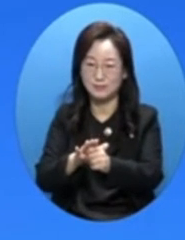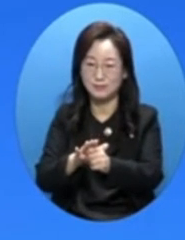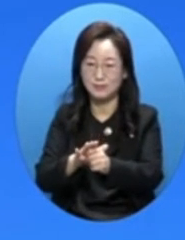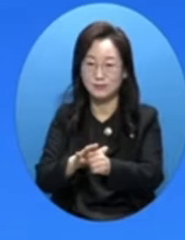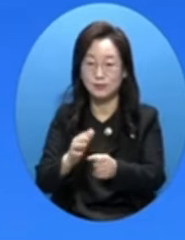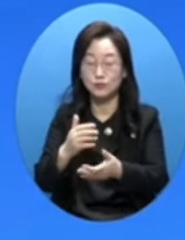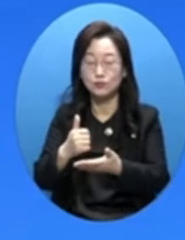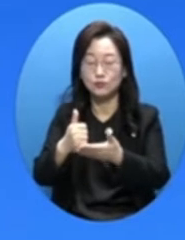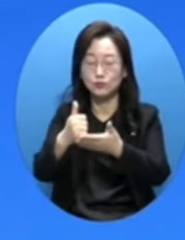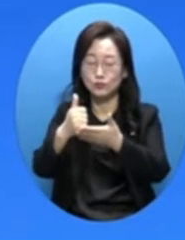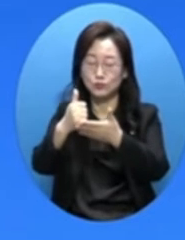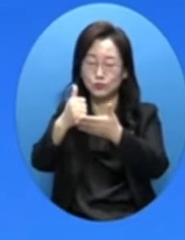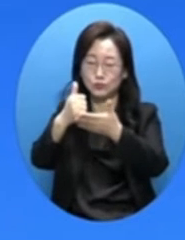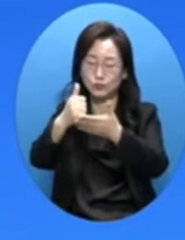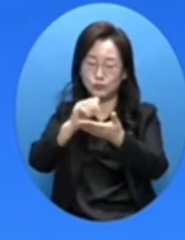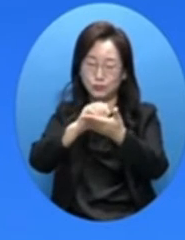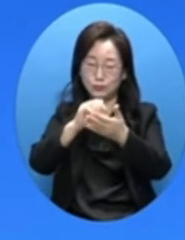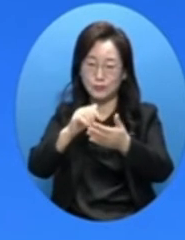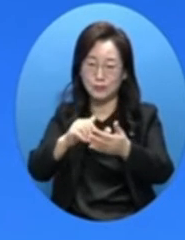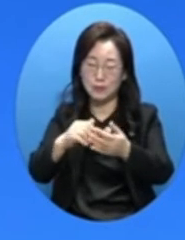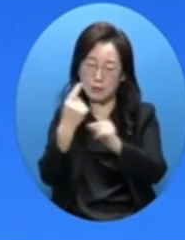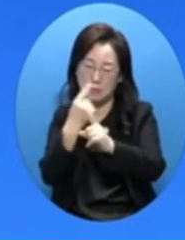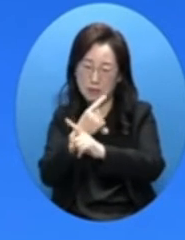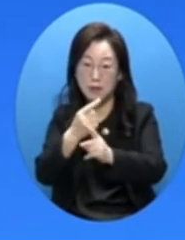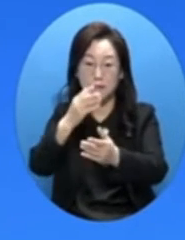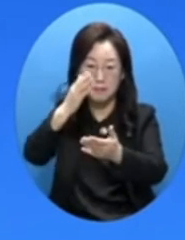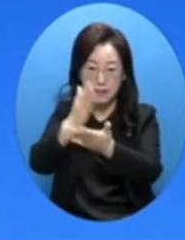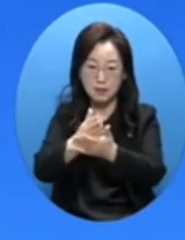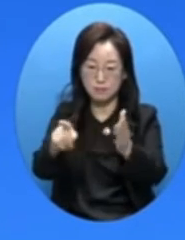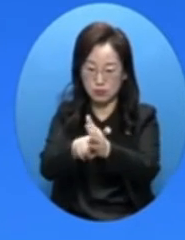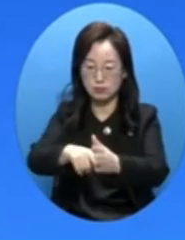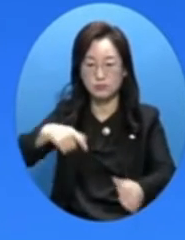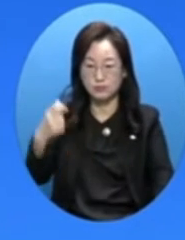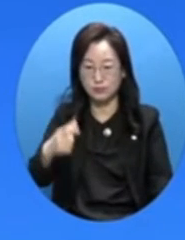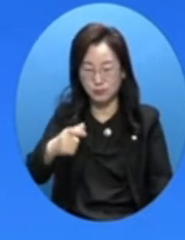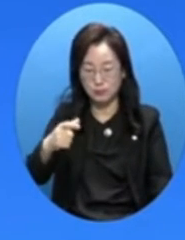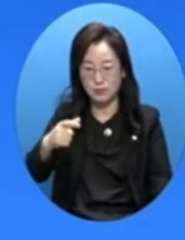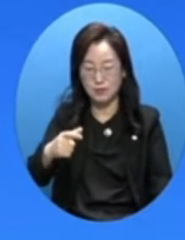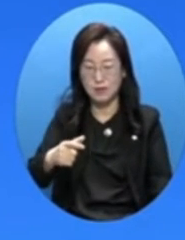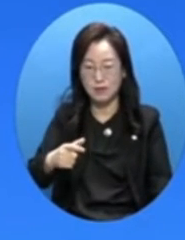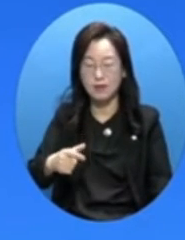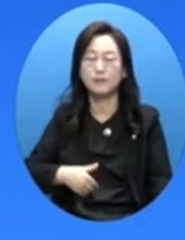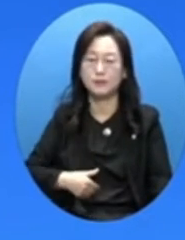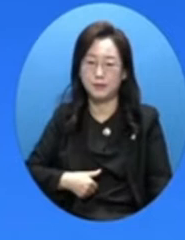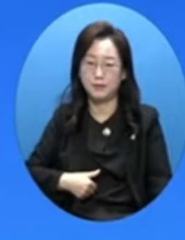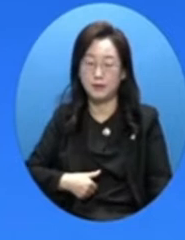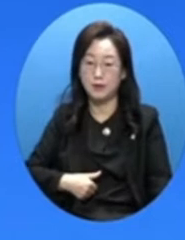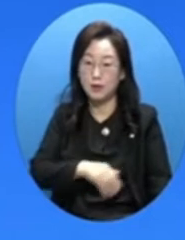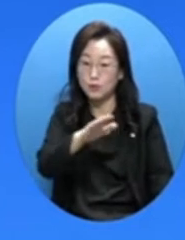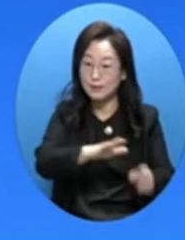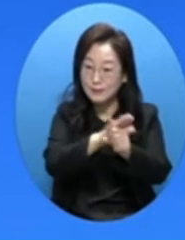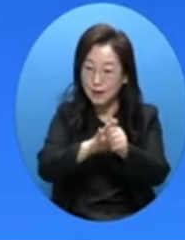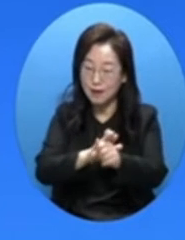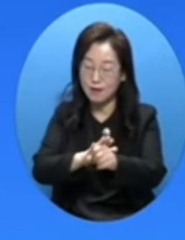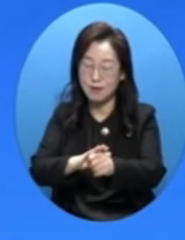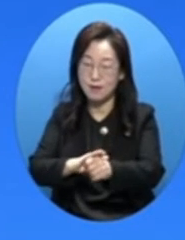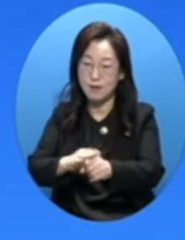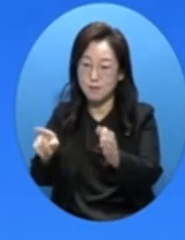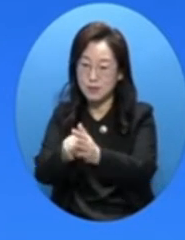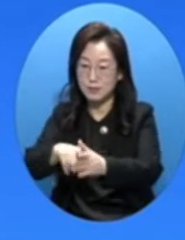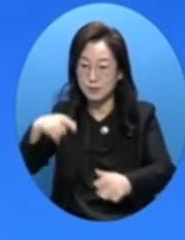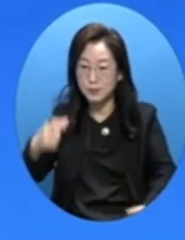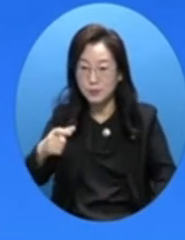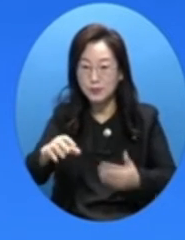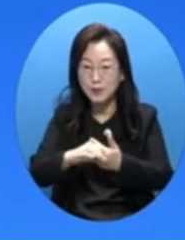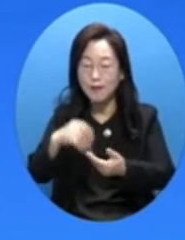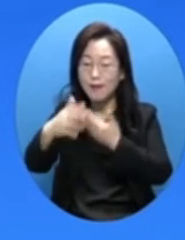주님을 향한 변찮은 믿음, 그 하나인 것입니다. 우리가 주님을 사랑하고 우리의 믿음이 변하지 않는 한 주님이 우리 함께